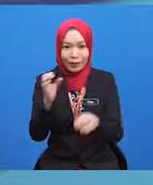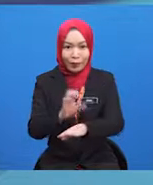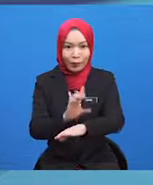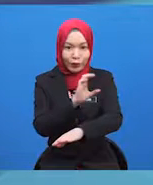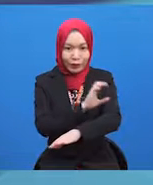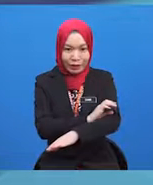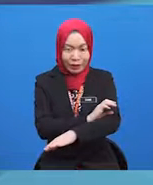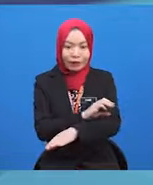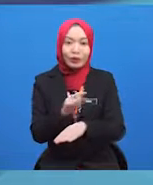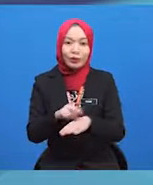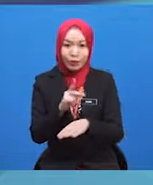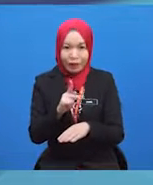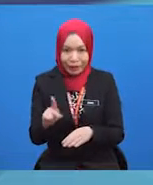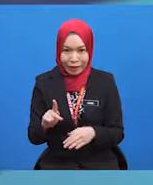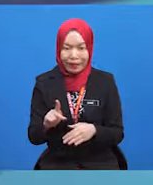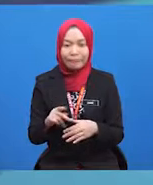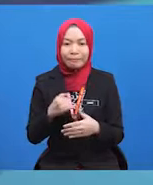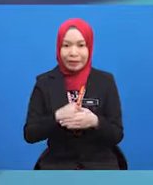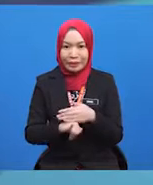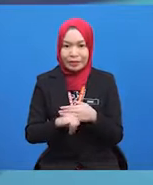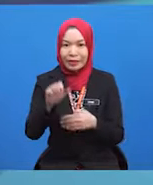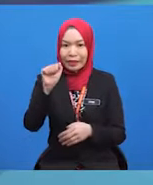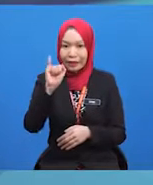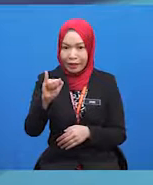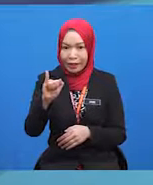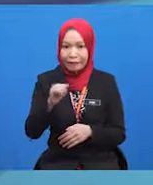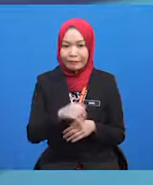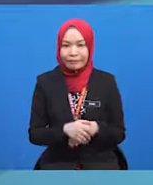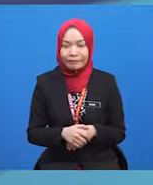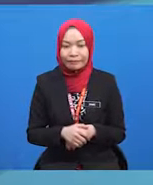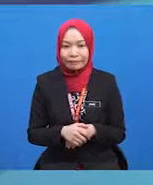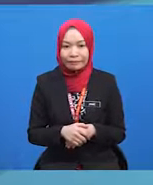Cikgu menggunakan perisian Adobe Photoshop.